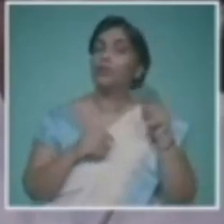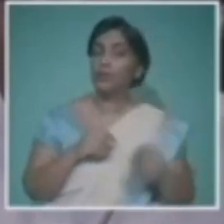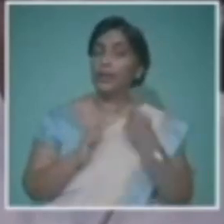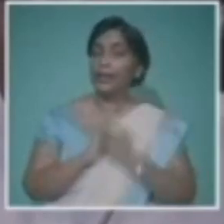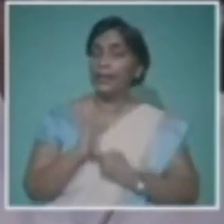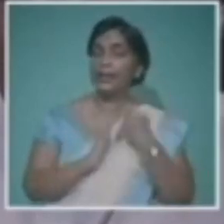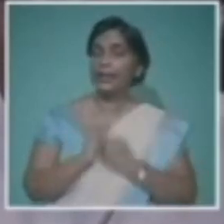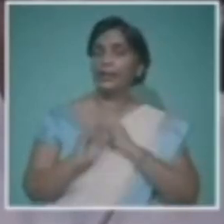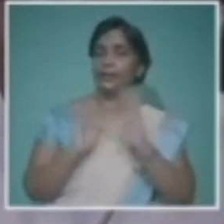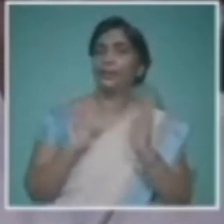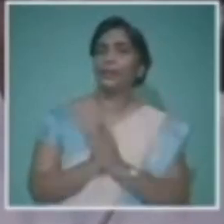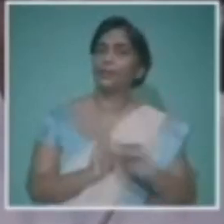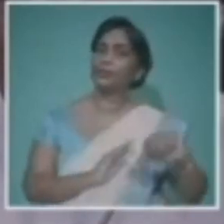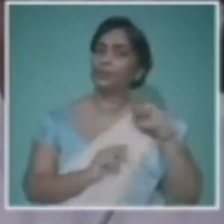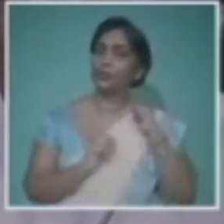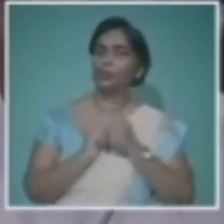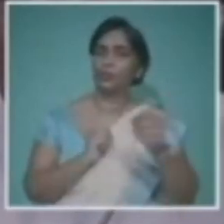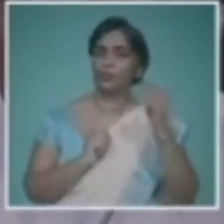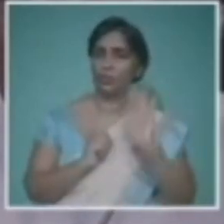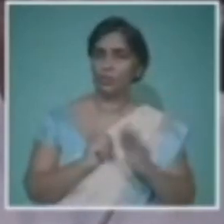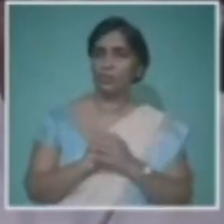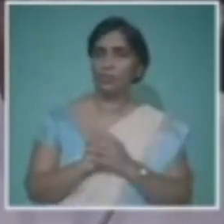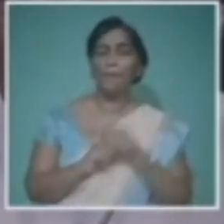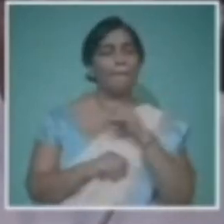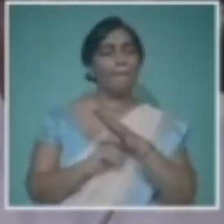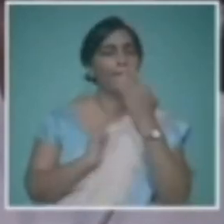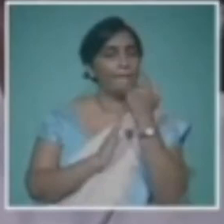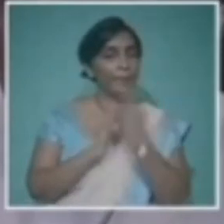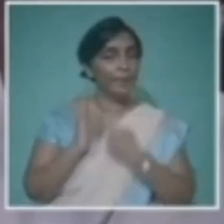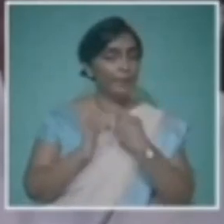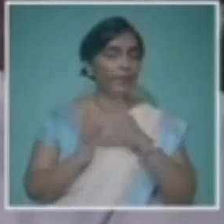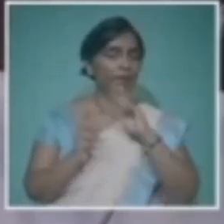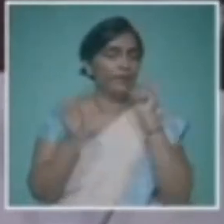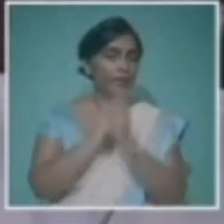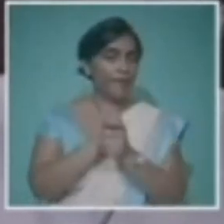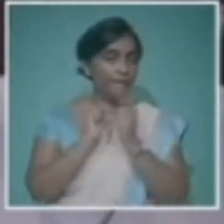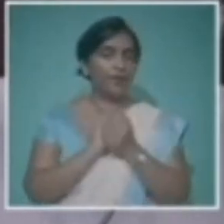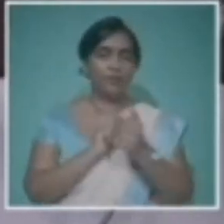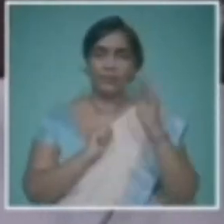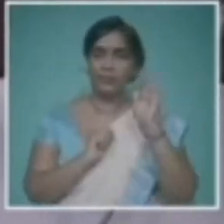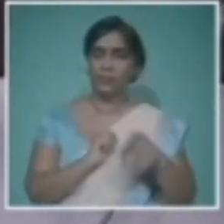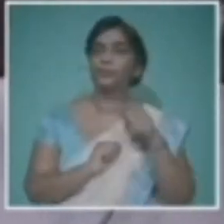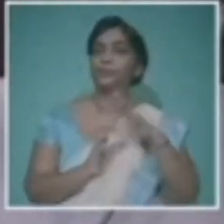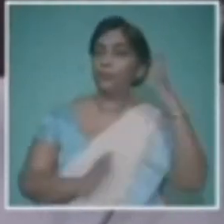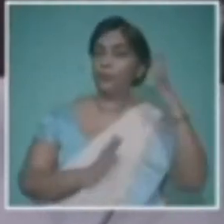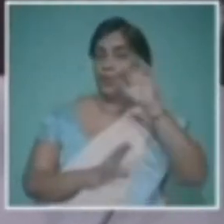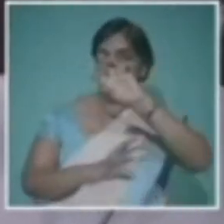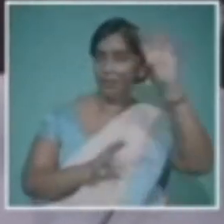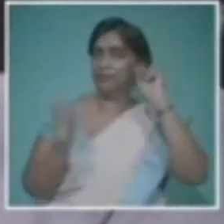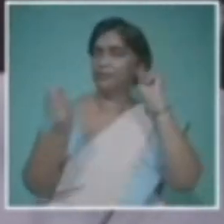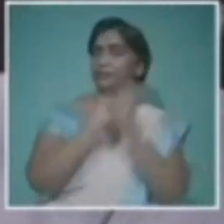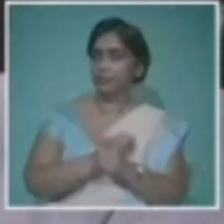නීති රීති පද්ධතිය ශක්තිමත් කළ යුතුව තිබෙනවා මේ නීති රීති පද්ධතිය තියෙන වෙනස්කම් කළ යුතුව තිබෙනවා ලෝකේ රටවල් වෙනස්